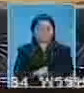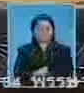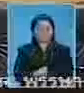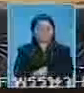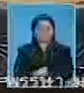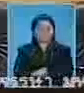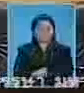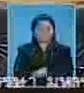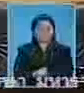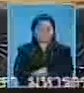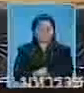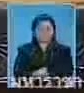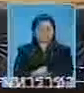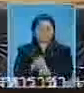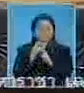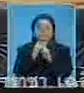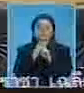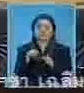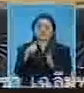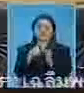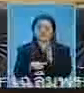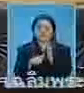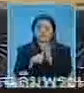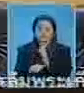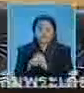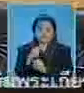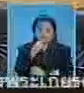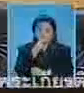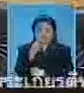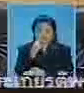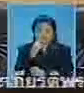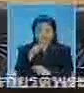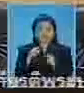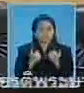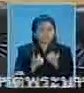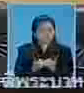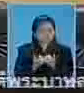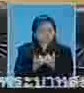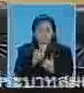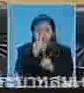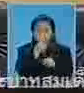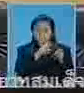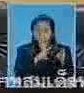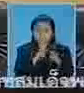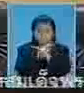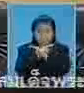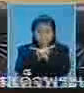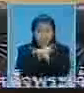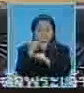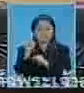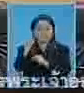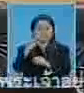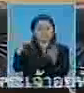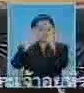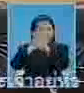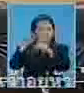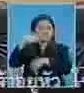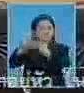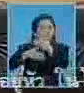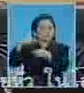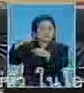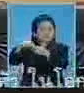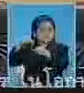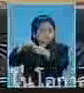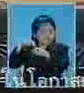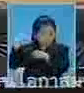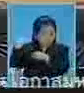าตามโครงสร้างปัจจุบันภาษีสรรพสามิตนั้นคำนวณเทียบกับราคาขายของน้ำมันมีสัดส่วน